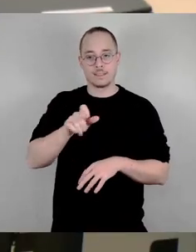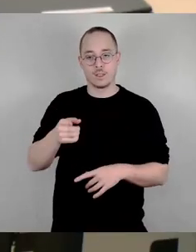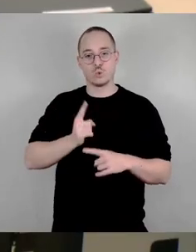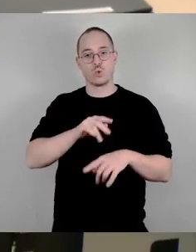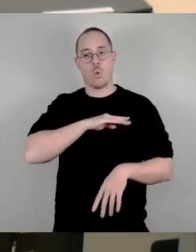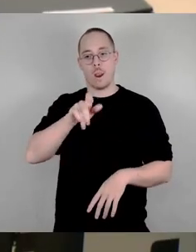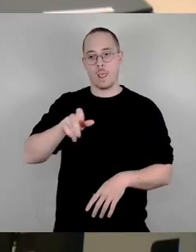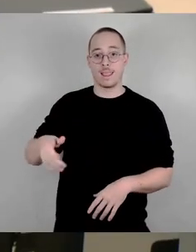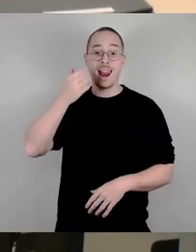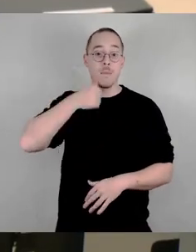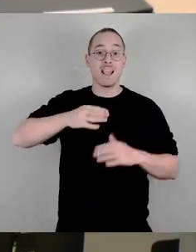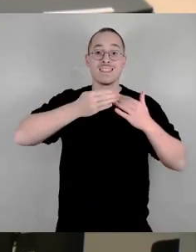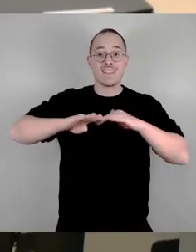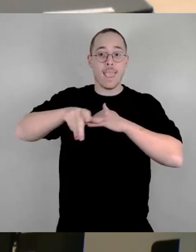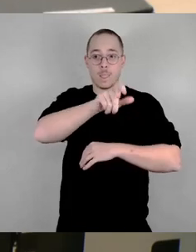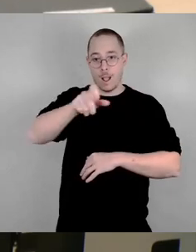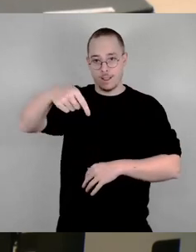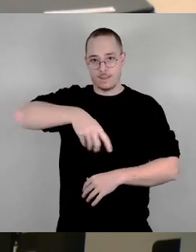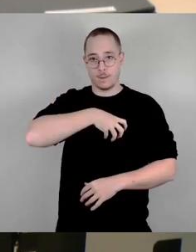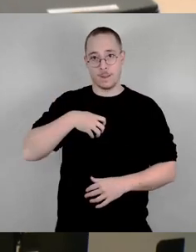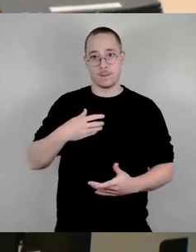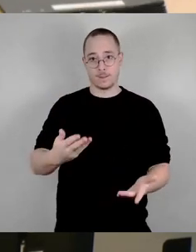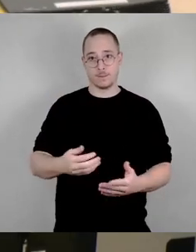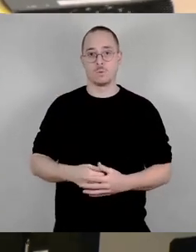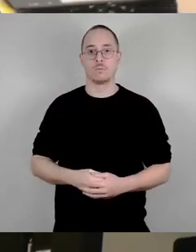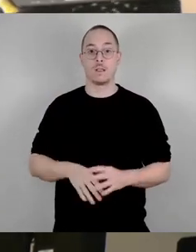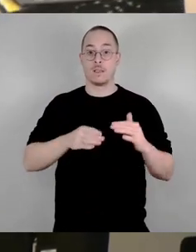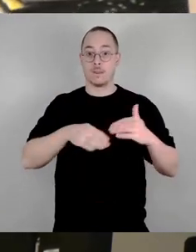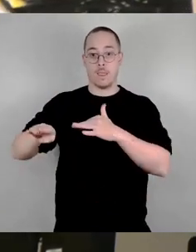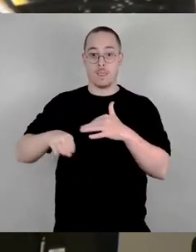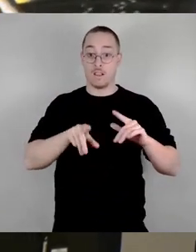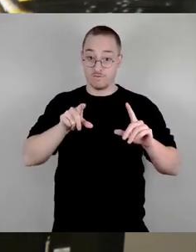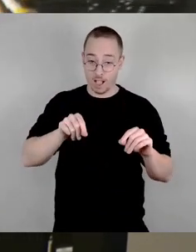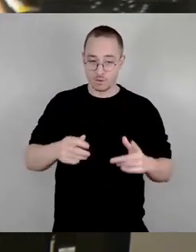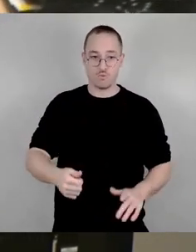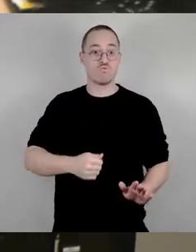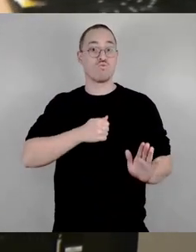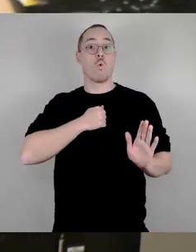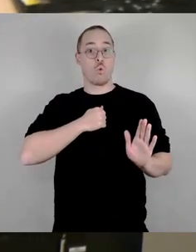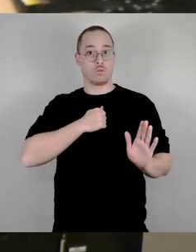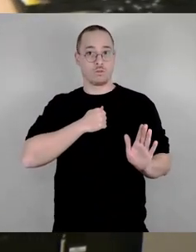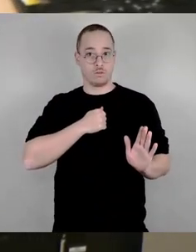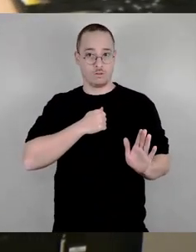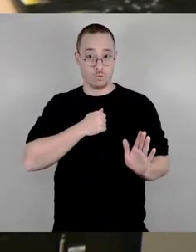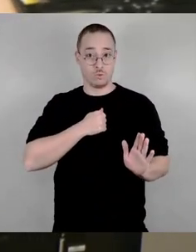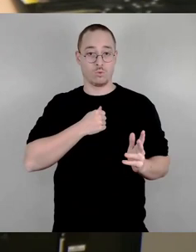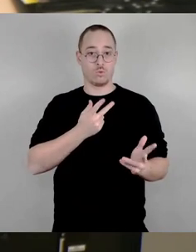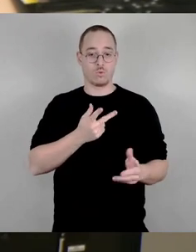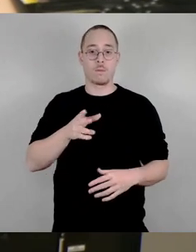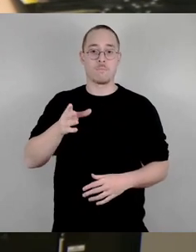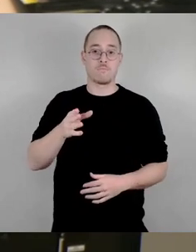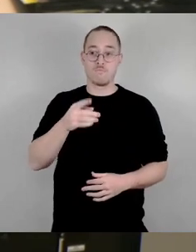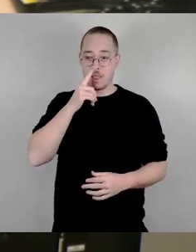Dresden. Skaten bedeutet, Mut zu haben, mit Misserfolgen umzugehen, einmal mehr aufzustehen, als man